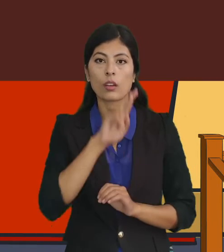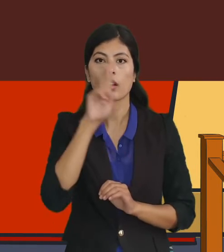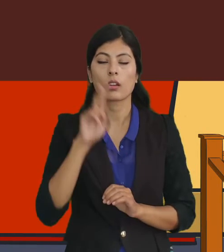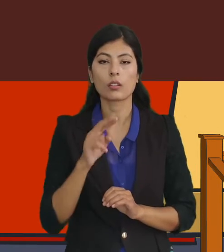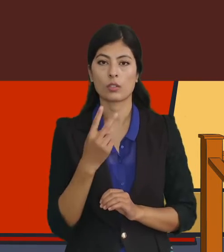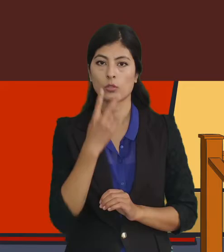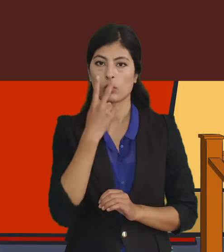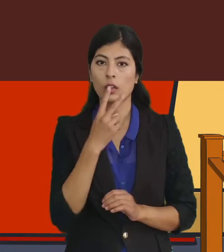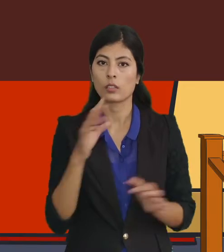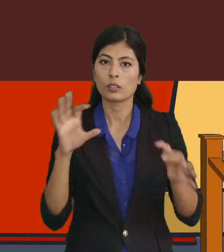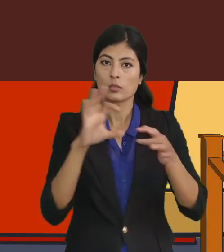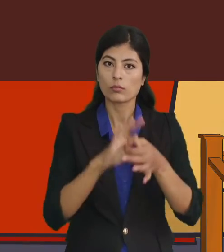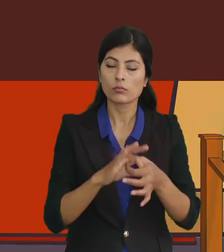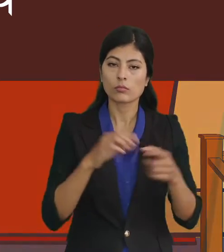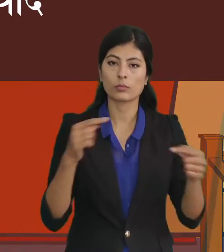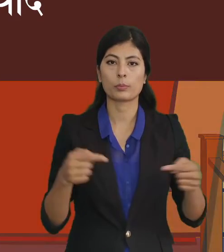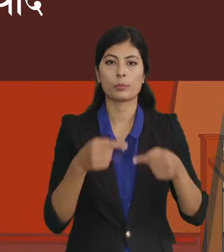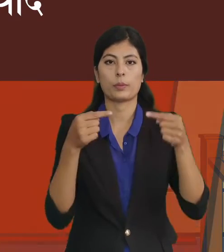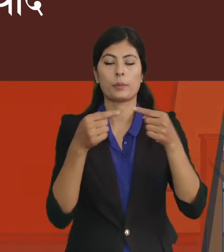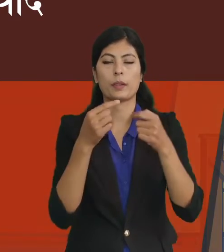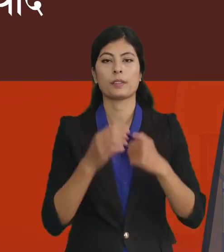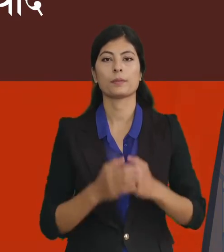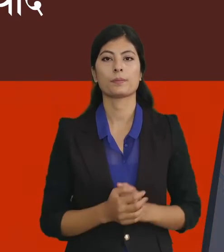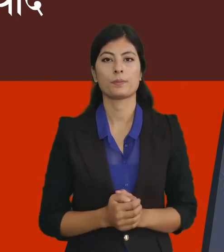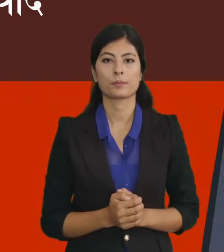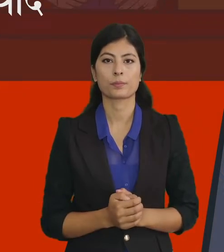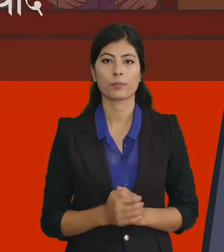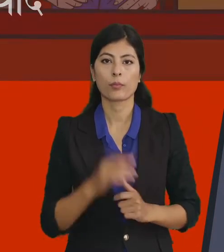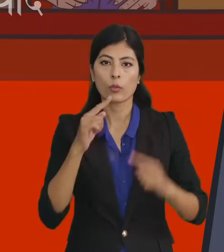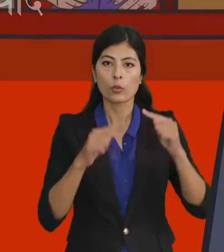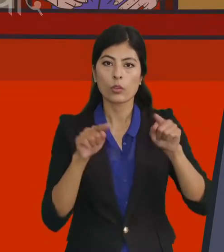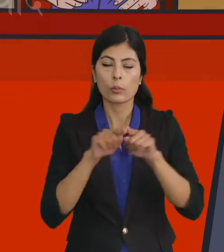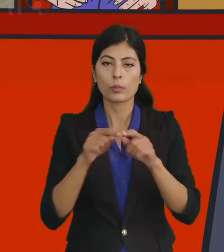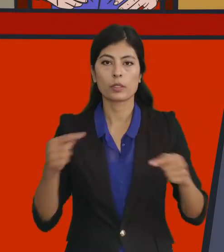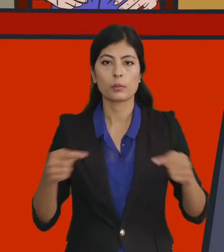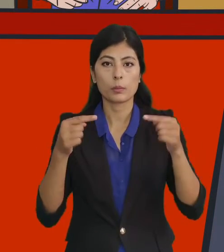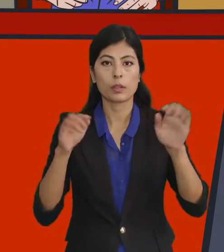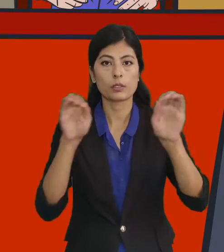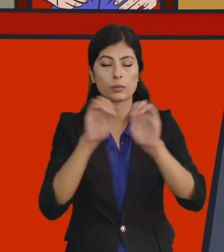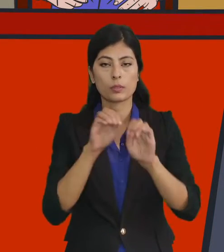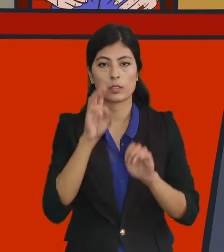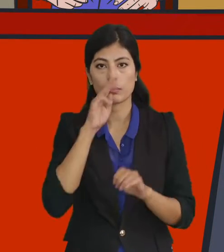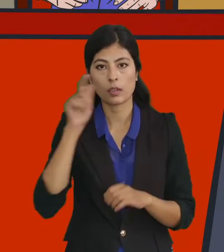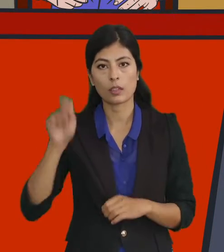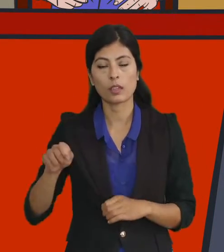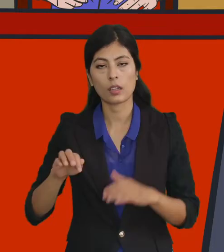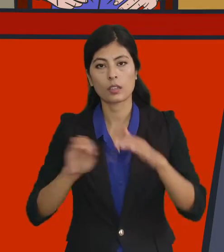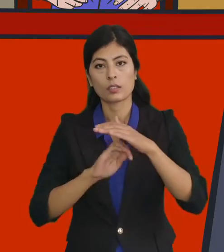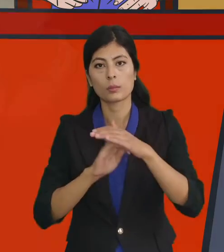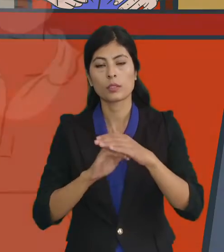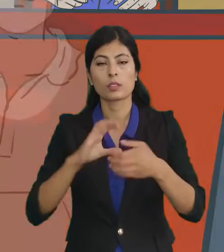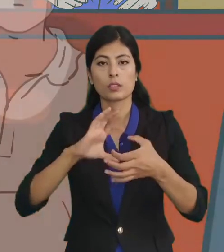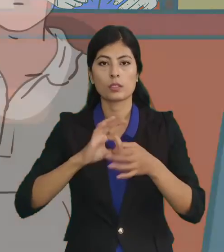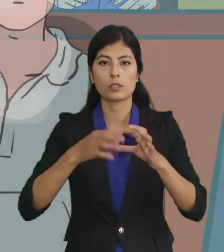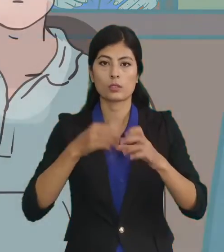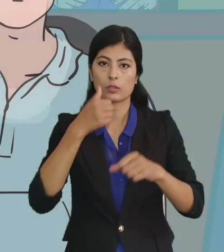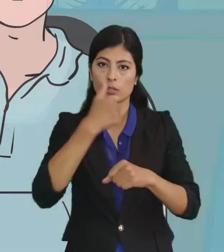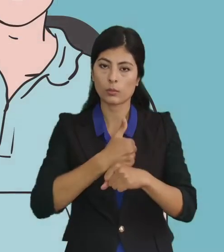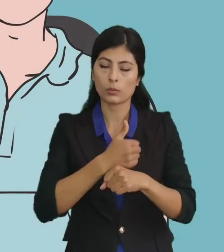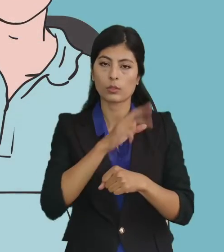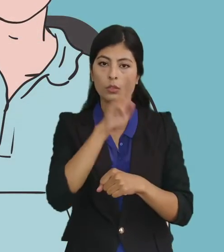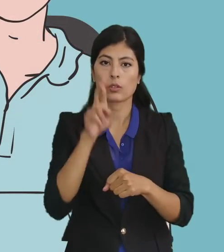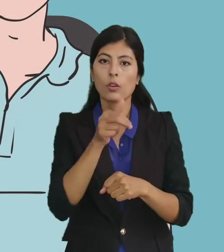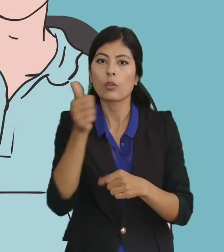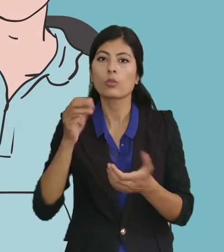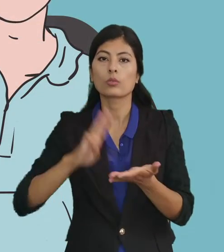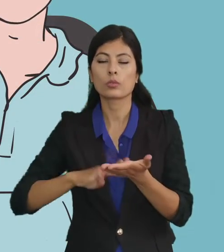निजी सरोकार आ स्वार्थ भेल विवाद। कोनो विवाद के संबंध में न्यायिक समिति के संयोजक